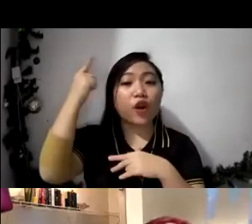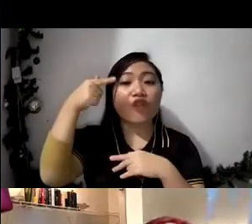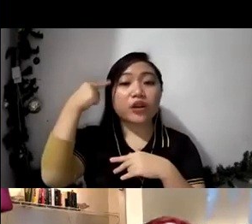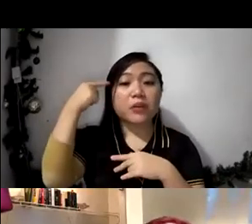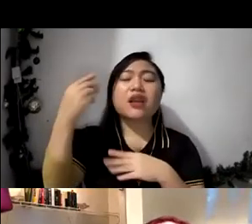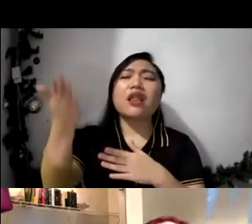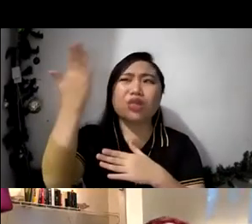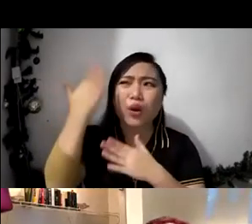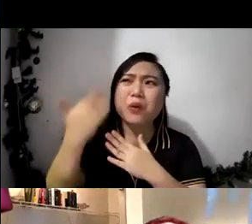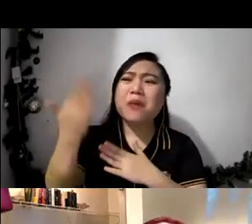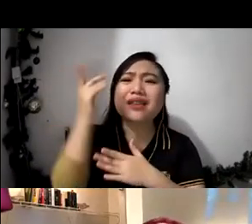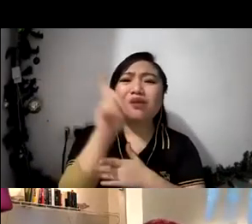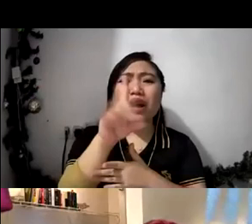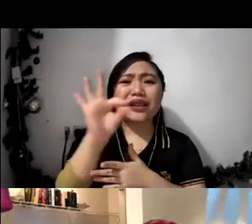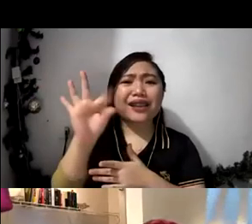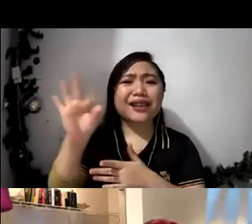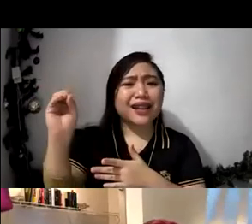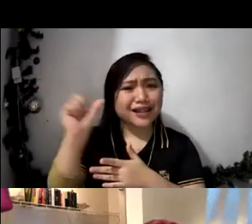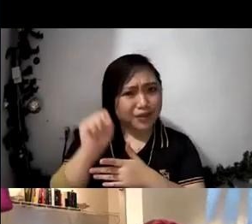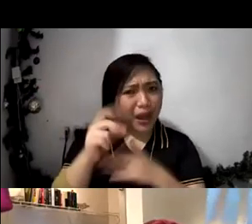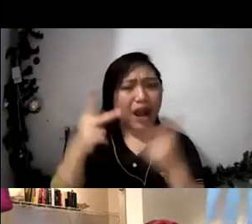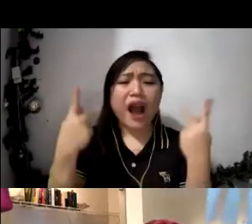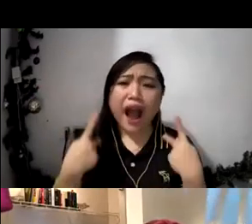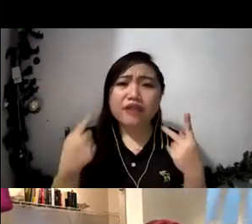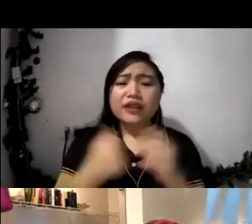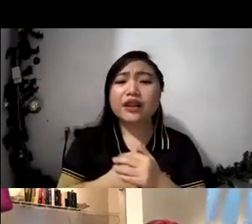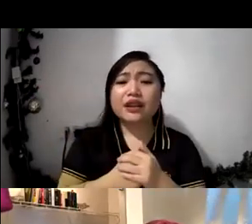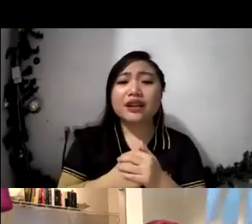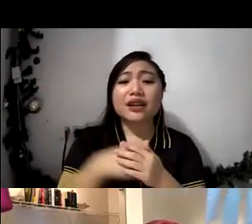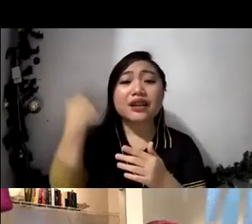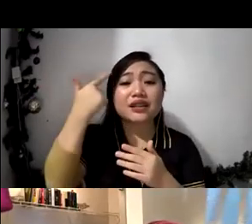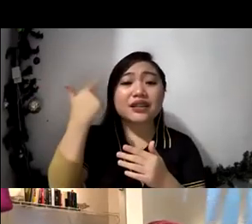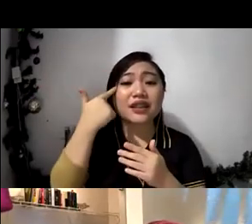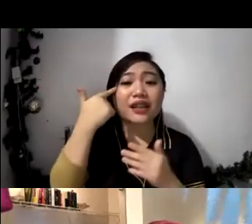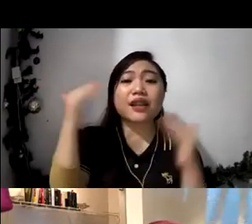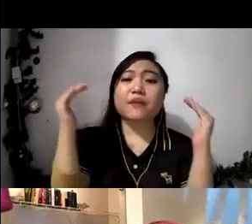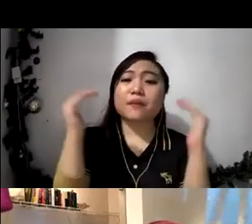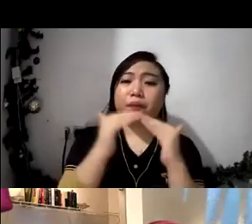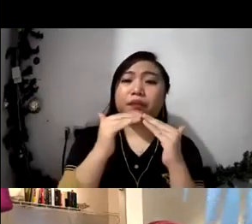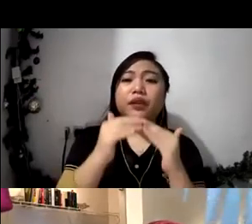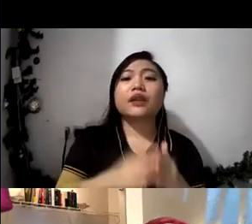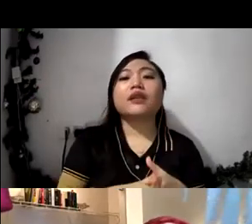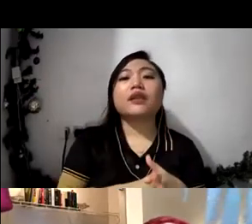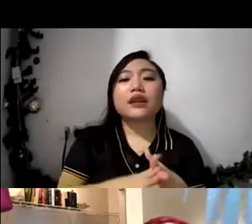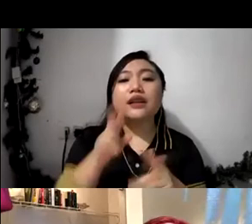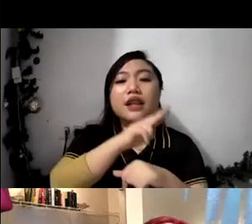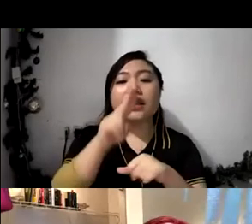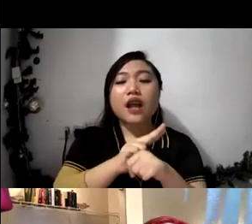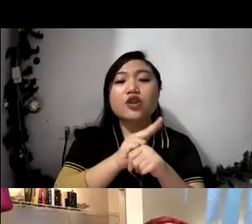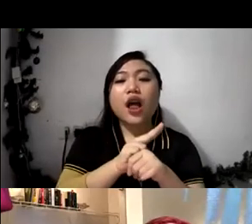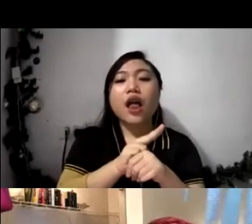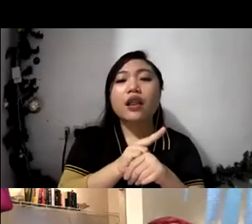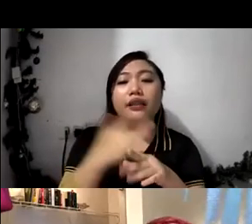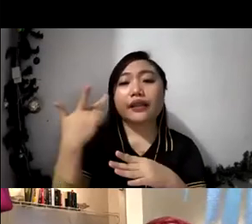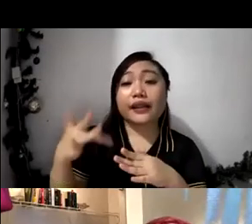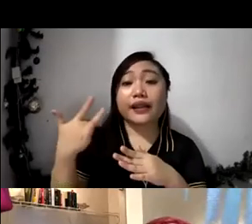man, no, 1990s pa, meron na tayong sinasabing gender mainstreaming as a national strategy. Ang problema, no, nung